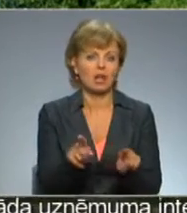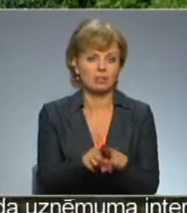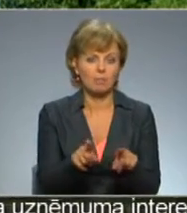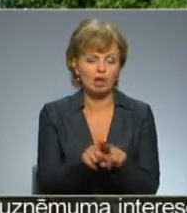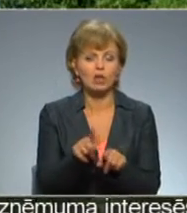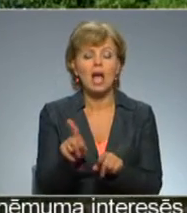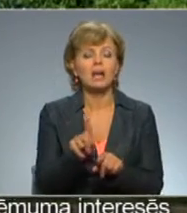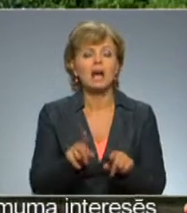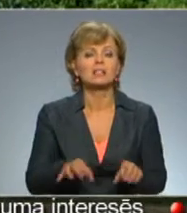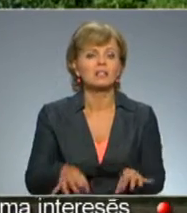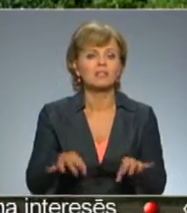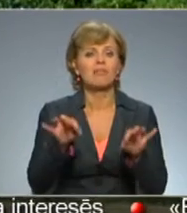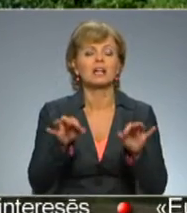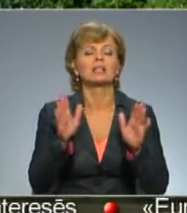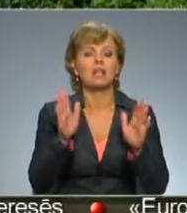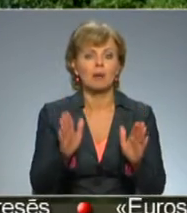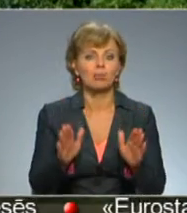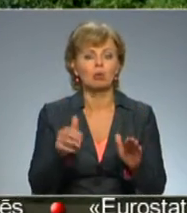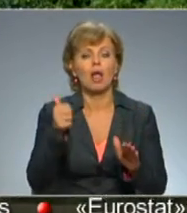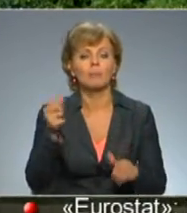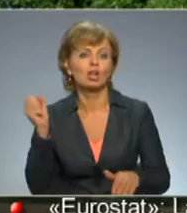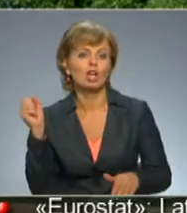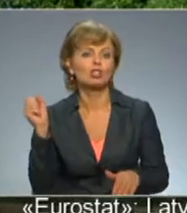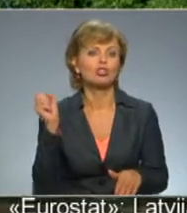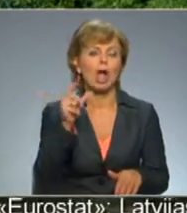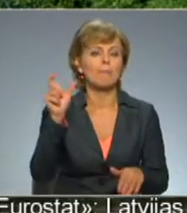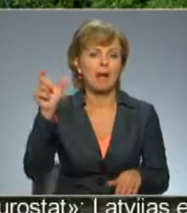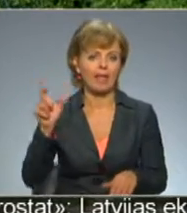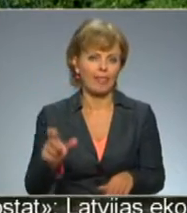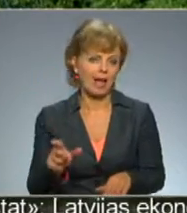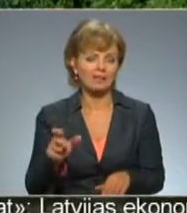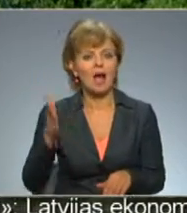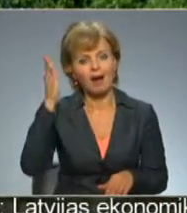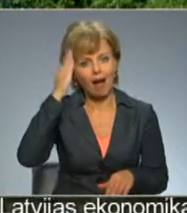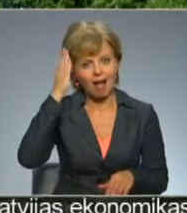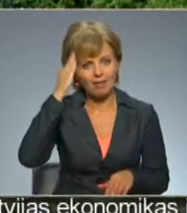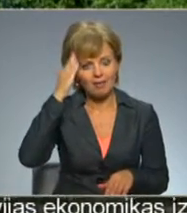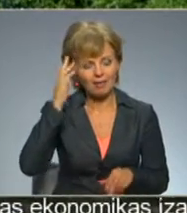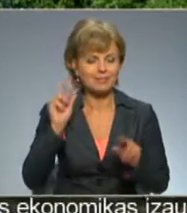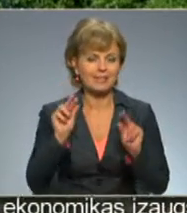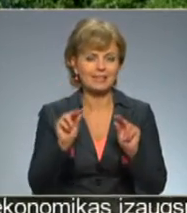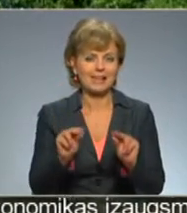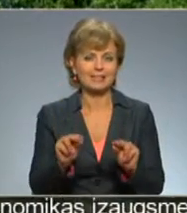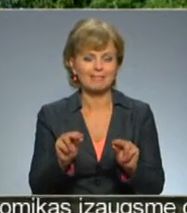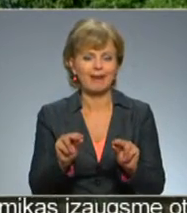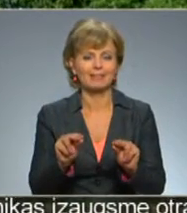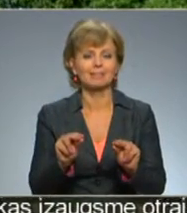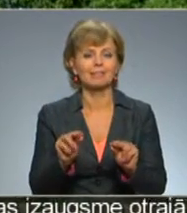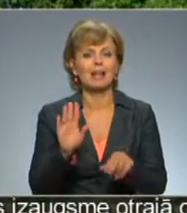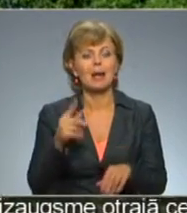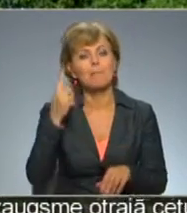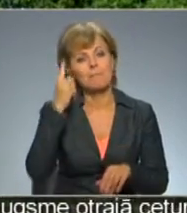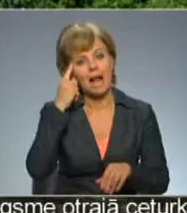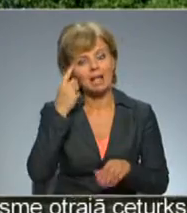Kas ir pats svarīgākais, lai būtu labs šķēpi? Galva. Visticamāk, nu galva, jā, tur, lai prāts